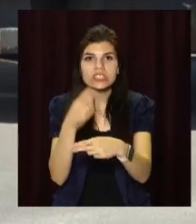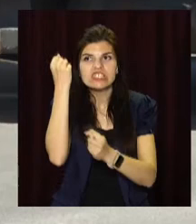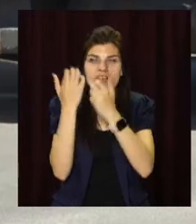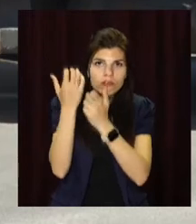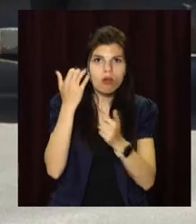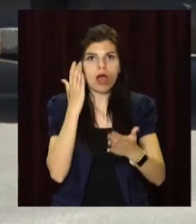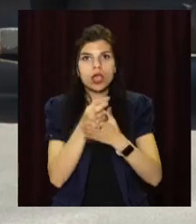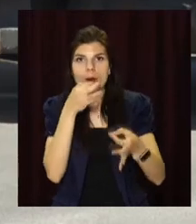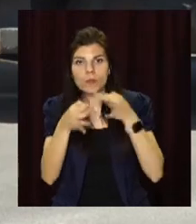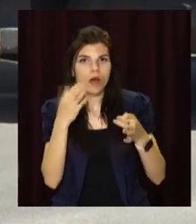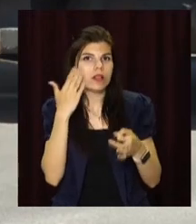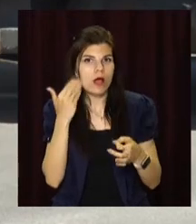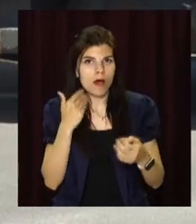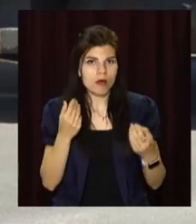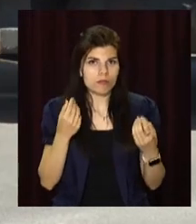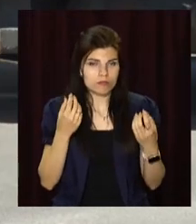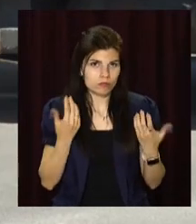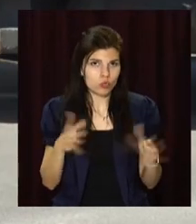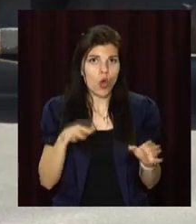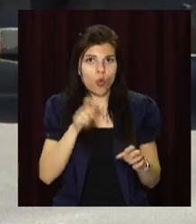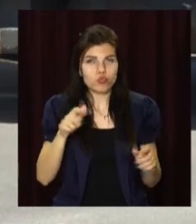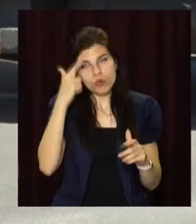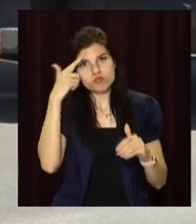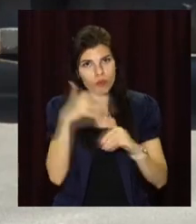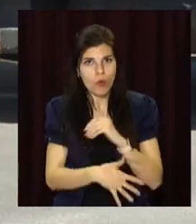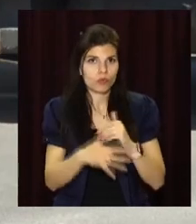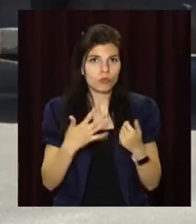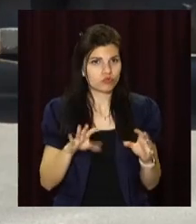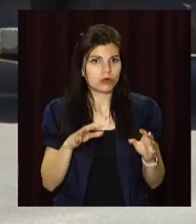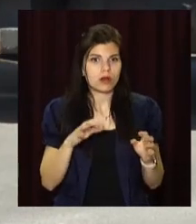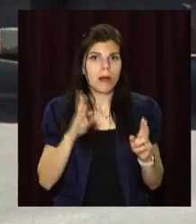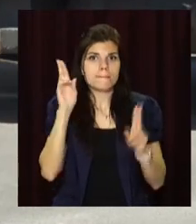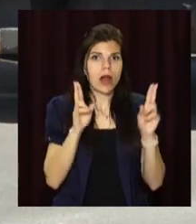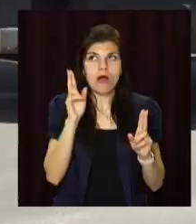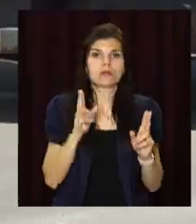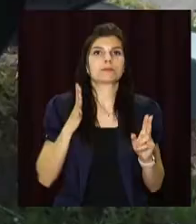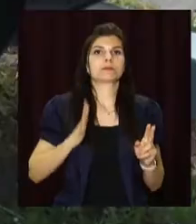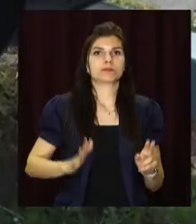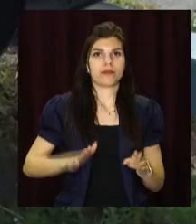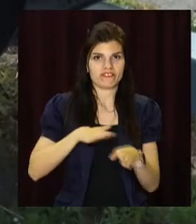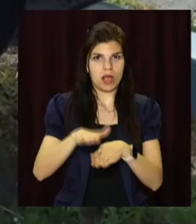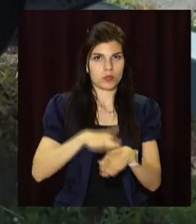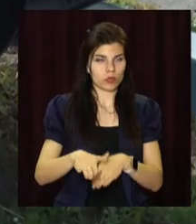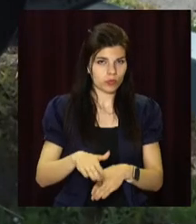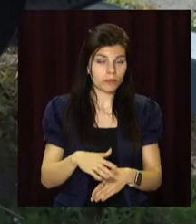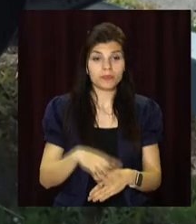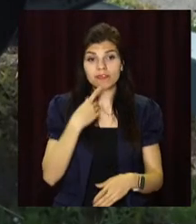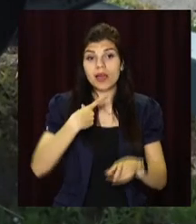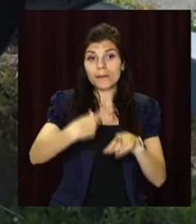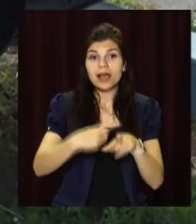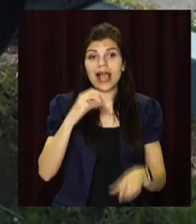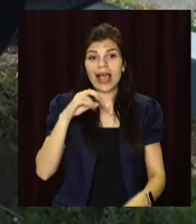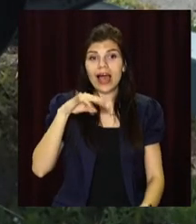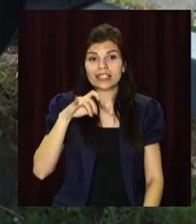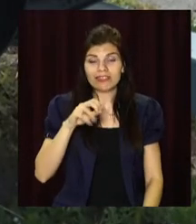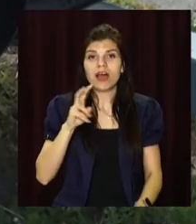светофором перекресток, и люди уже понимают правила дорожнього движення. На перехресті Єлизаветівського шосе